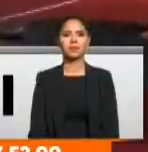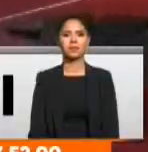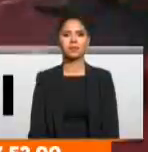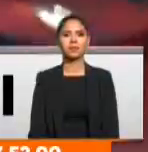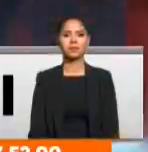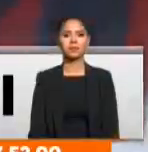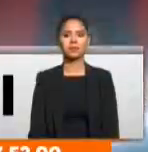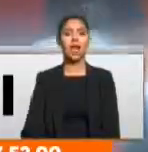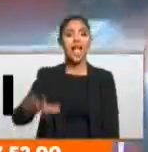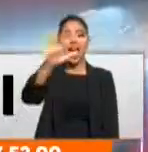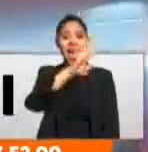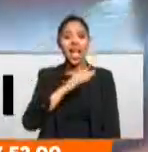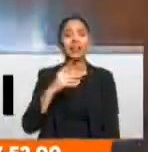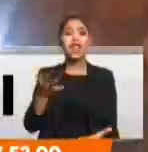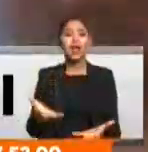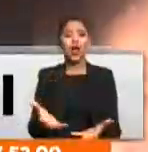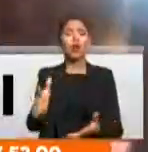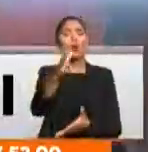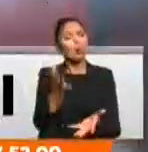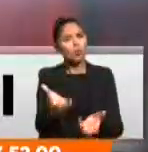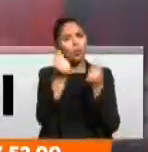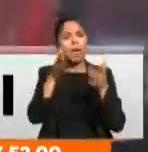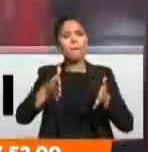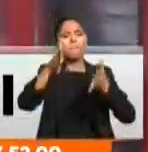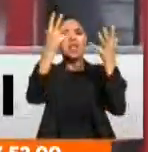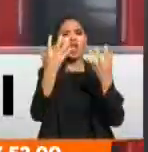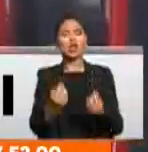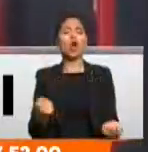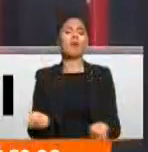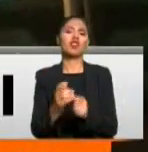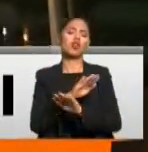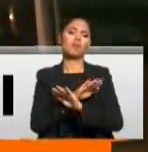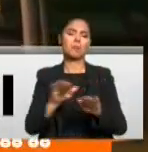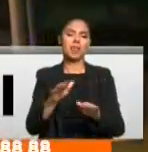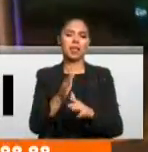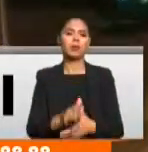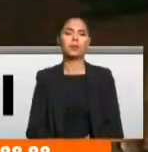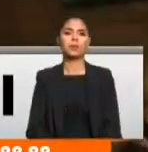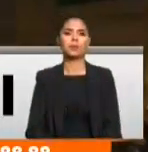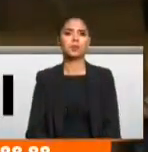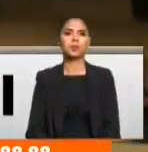Herkes sağ salim tahliye edilirken binadaki soğutma çalışmaları tamamlandı.